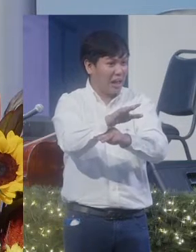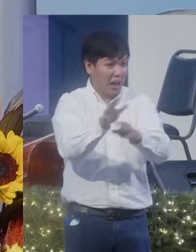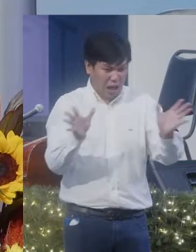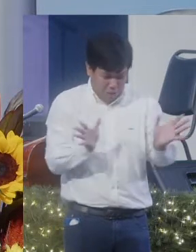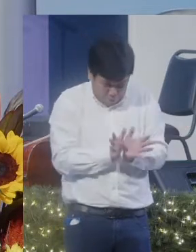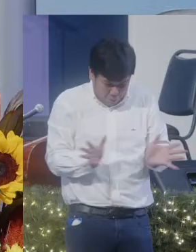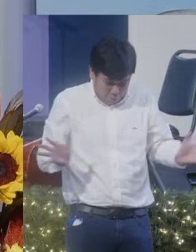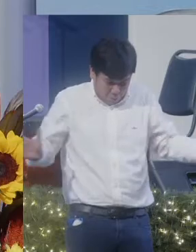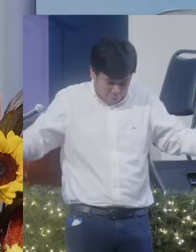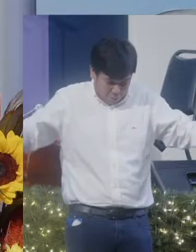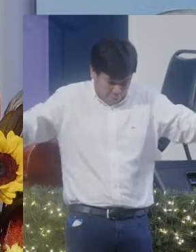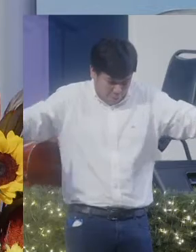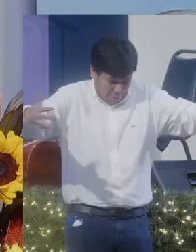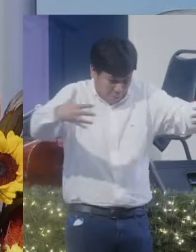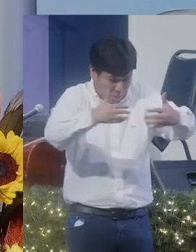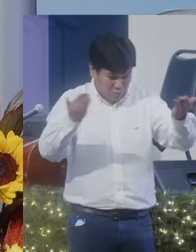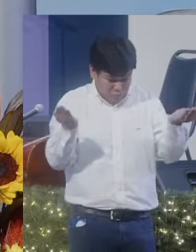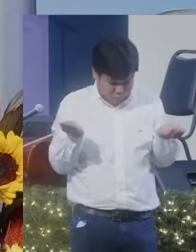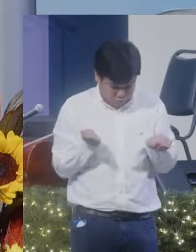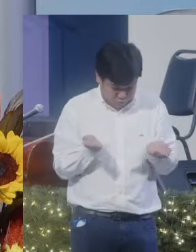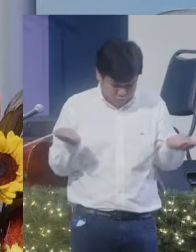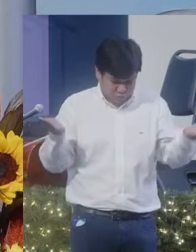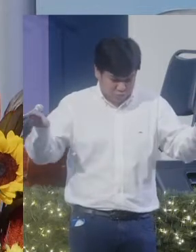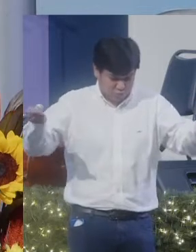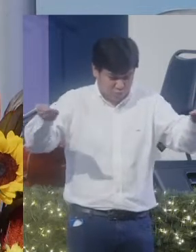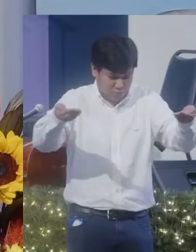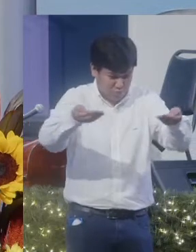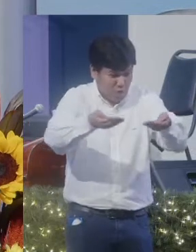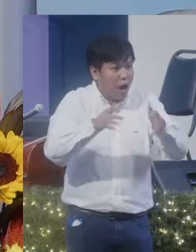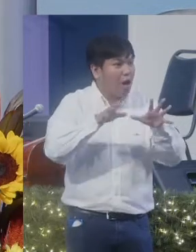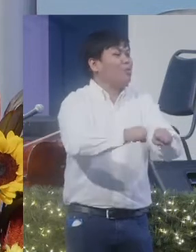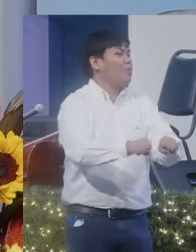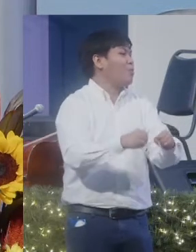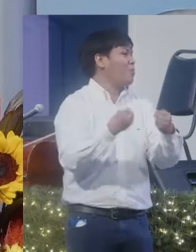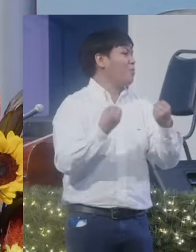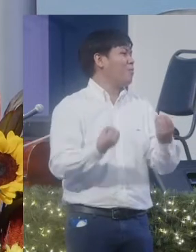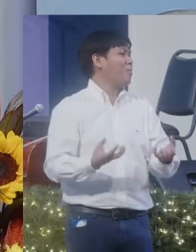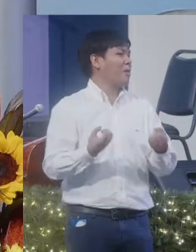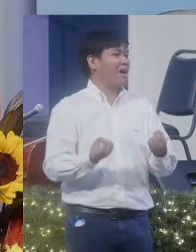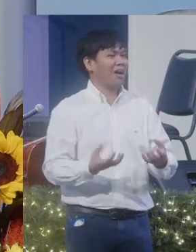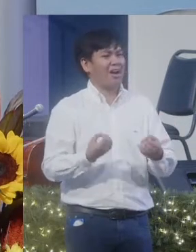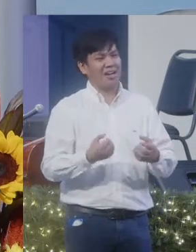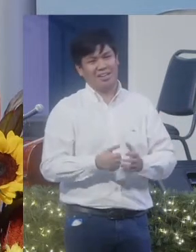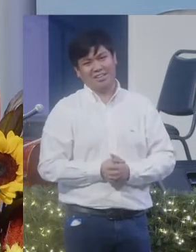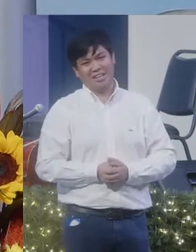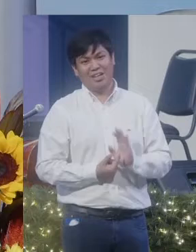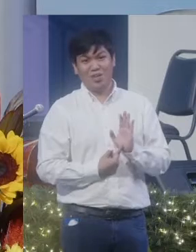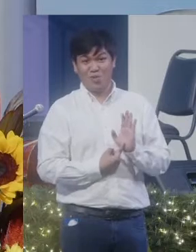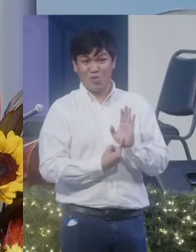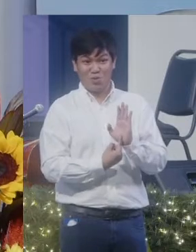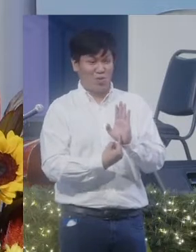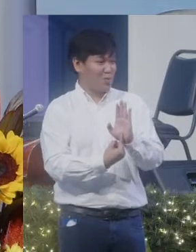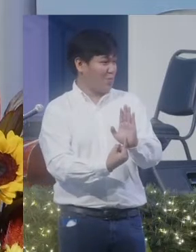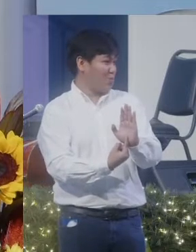Dito natin makikita na ang makapangyarihang pangingisda ng anak ng Diyos, ipinamalas